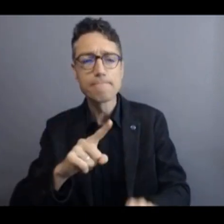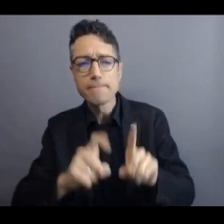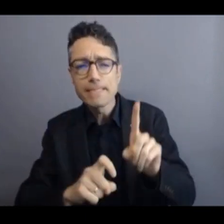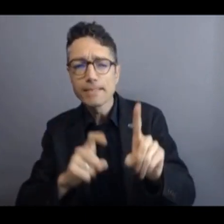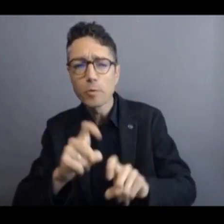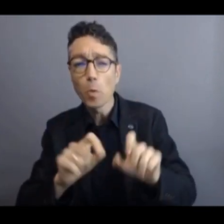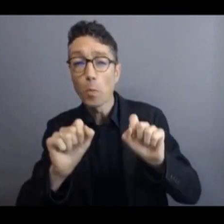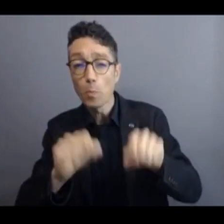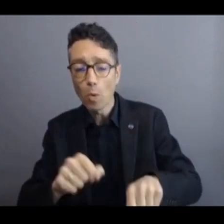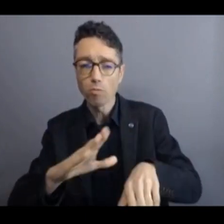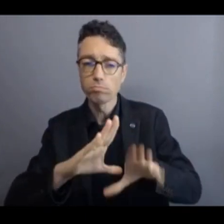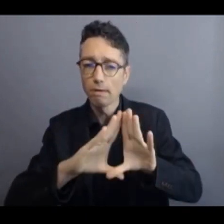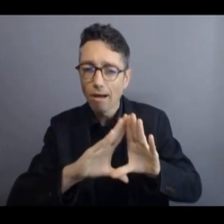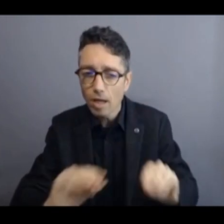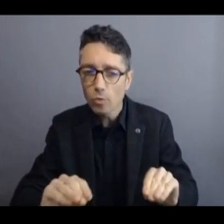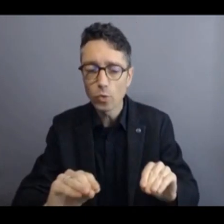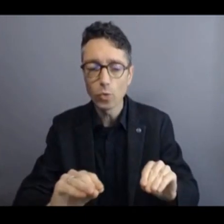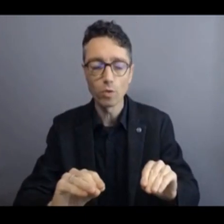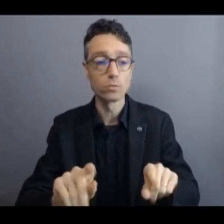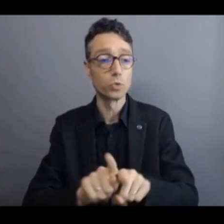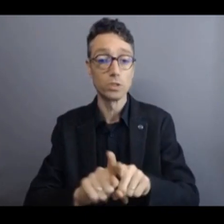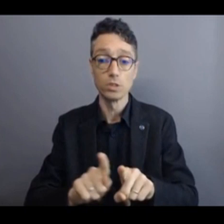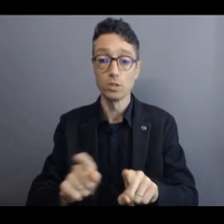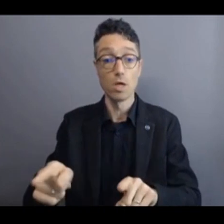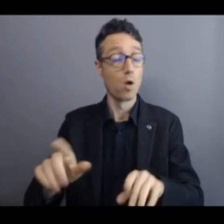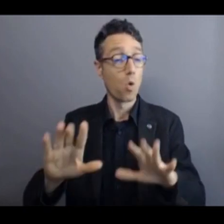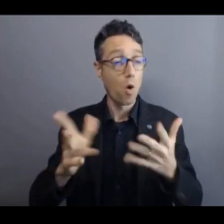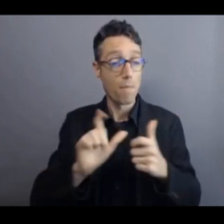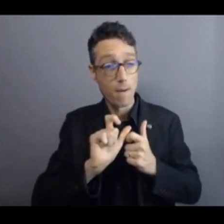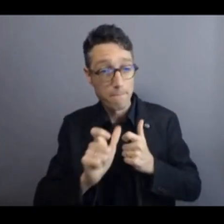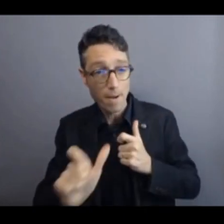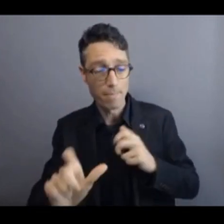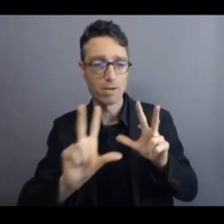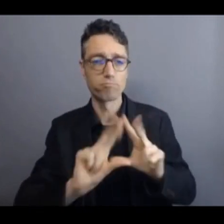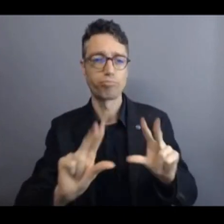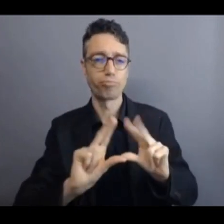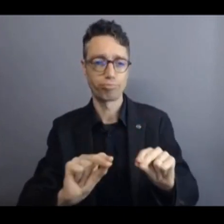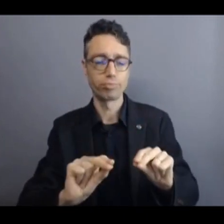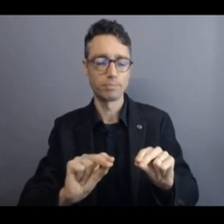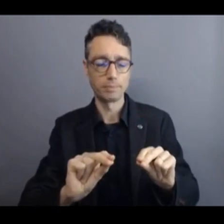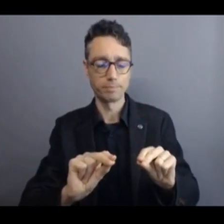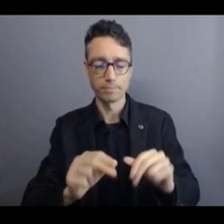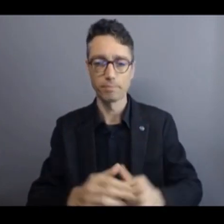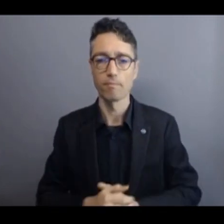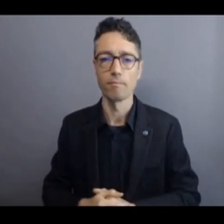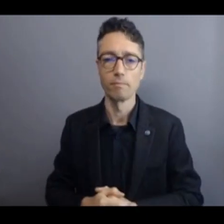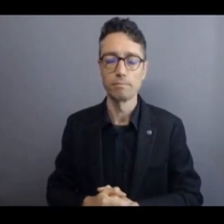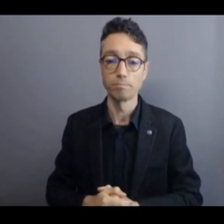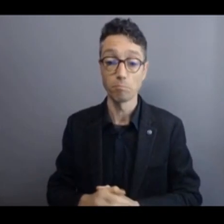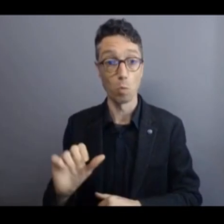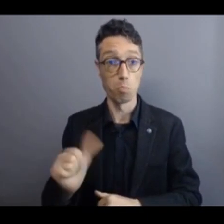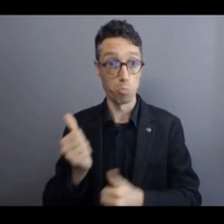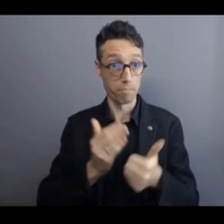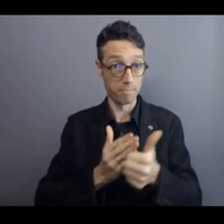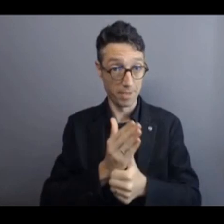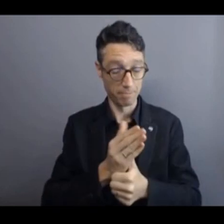toutes les étapes de l'expérience de voyage. Donc ça, c'est un premier levier. Après, et pareil, Philippe, qui est un gros